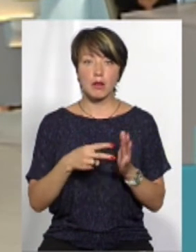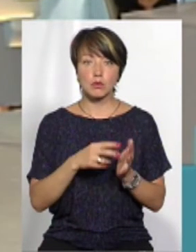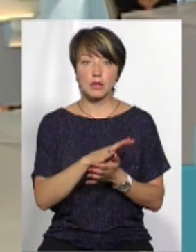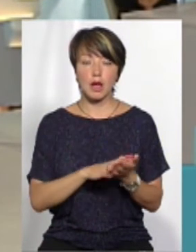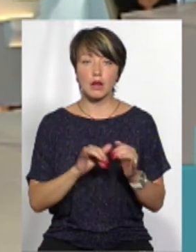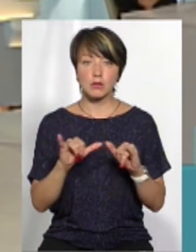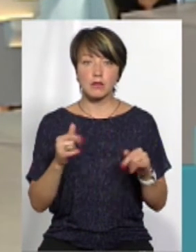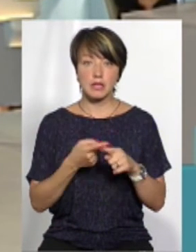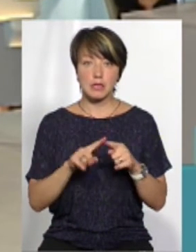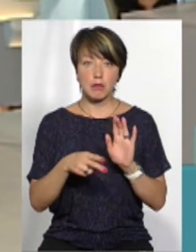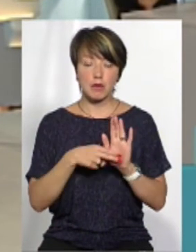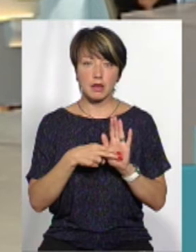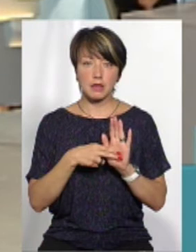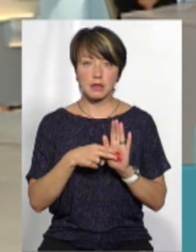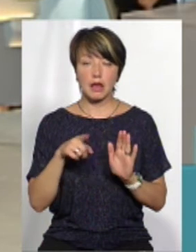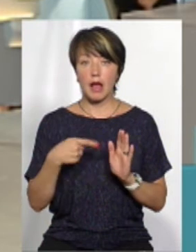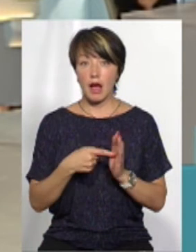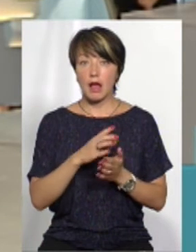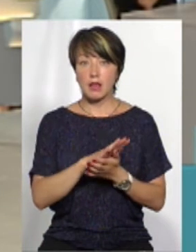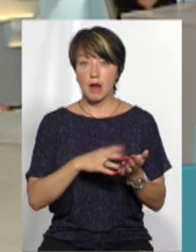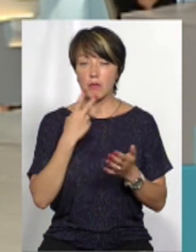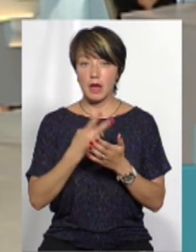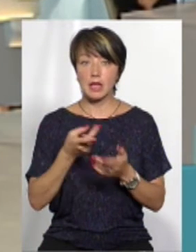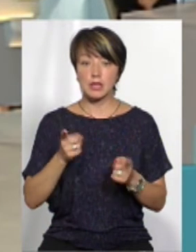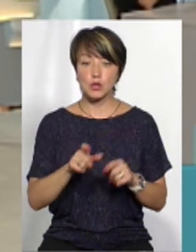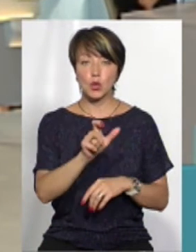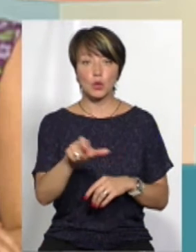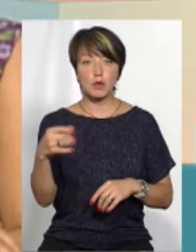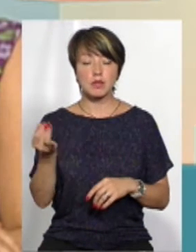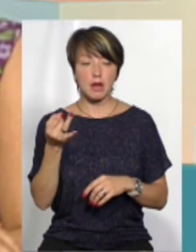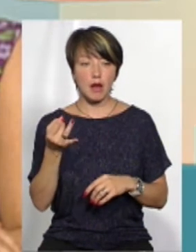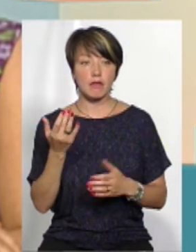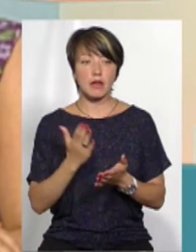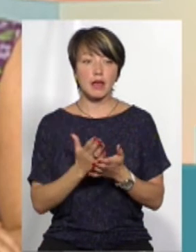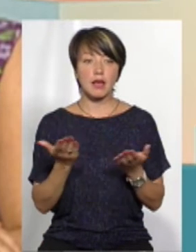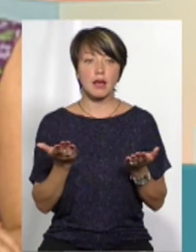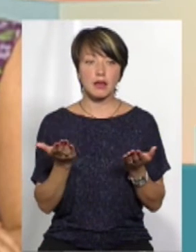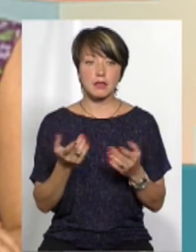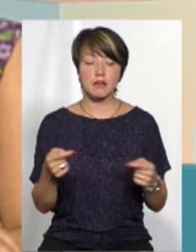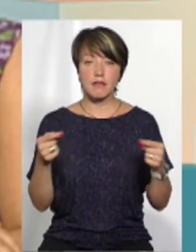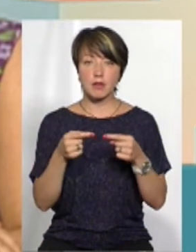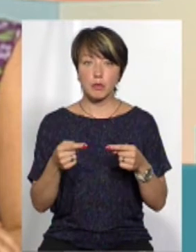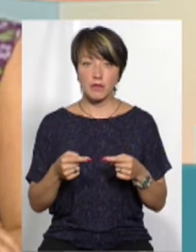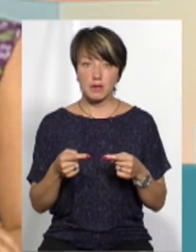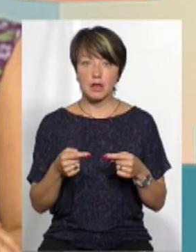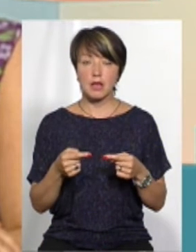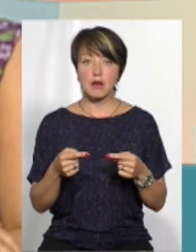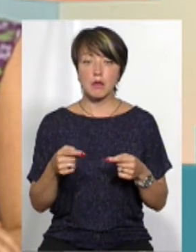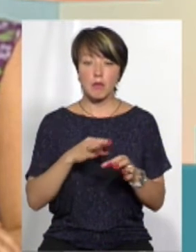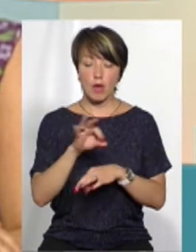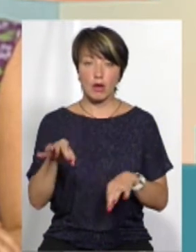далі розвиватися цей бренд? А далі вони вже побачать, якщо дійсно людям цікаво, якщо є якийсь відповідний фідбек, то вони